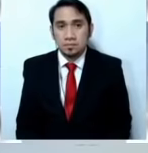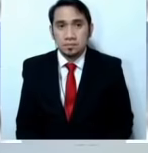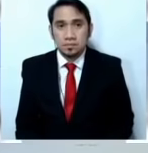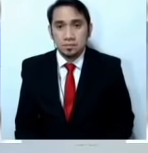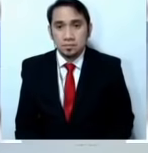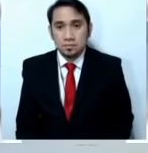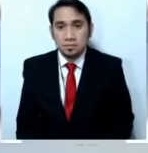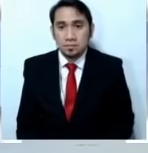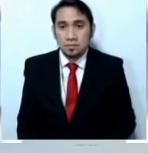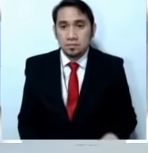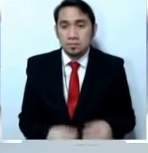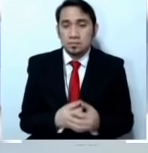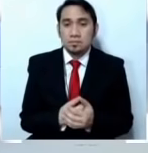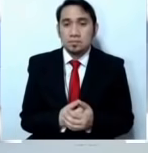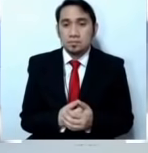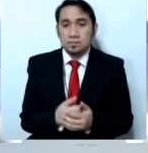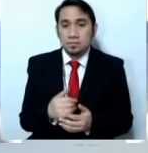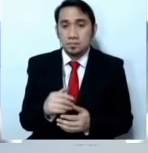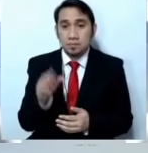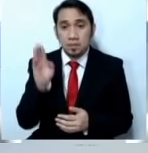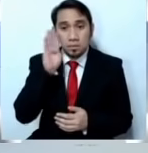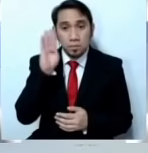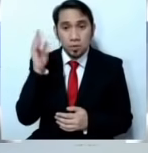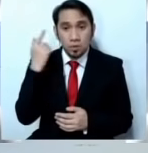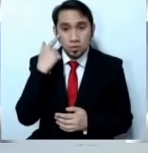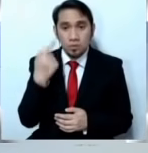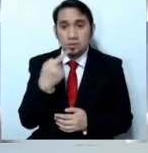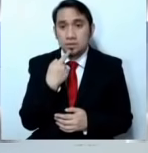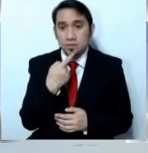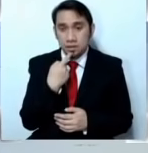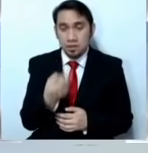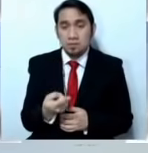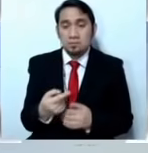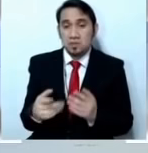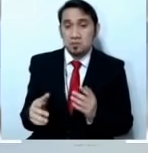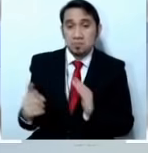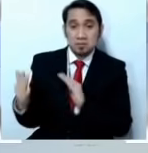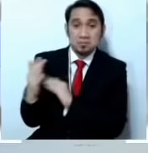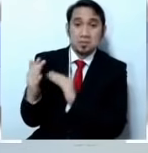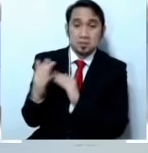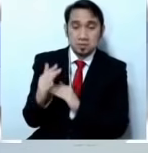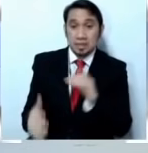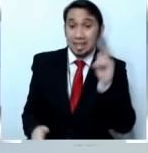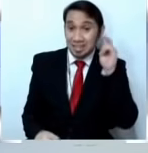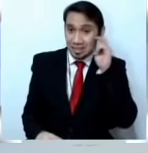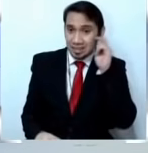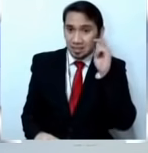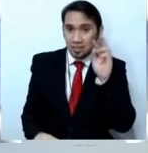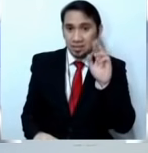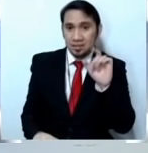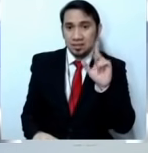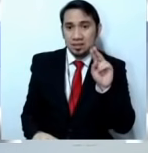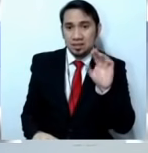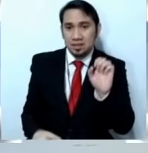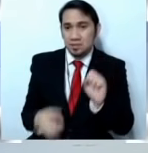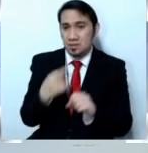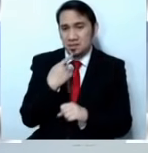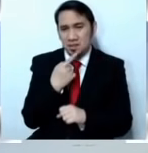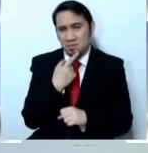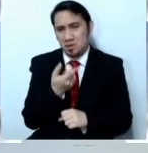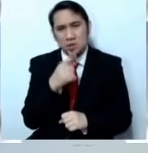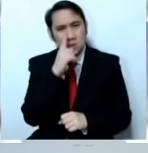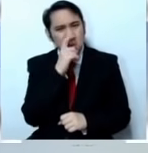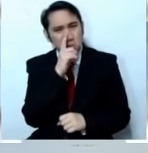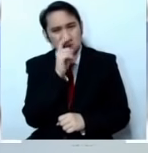Pinanggi ni Senador Bong Go ang mga paratang ni dating Senator Antonio Trillanes IV. Panis na rin daw ang issue. Ay kay Trillanes,